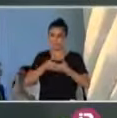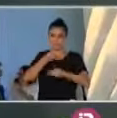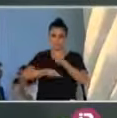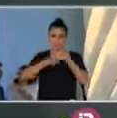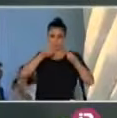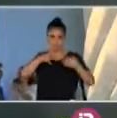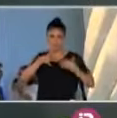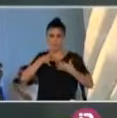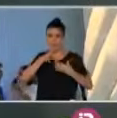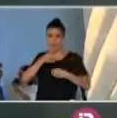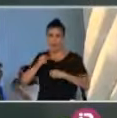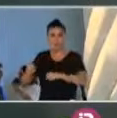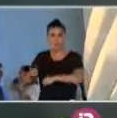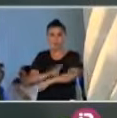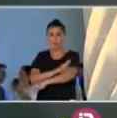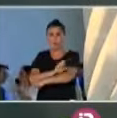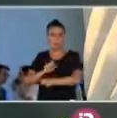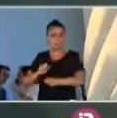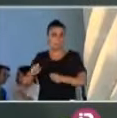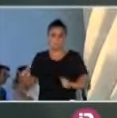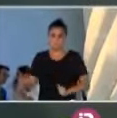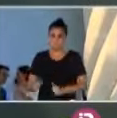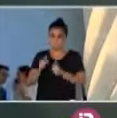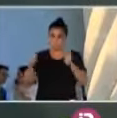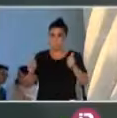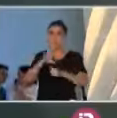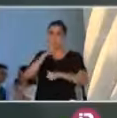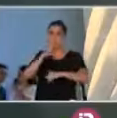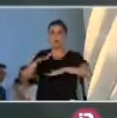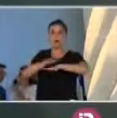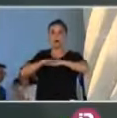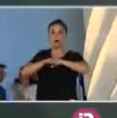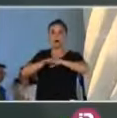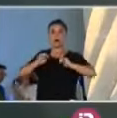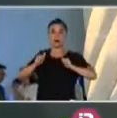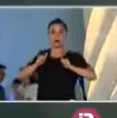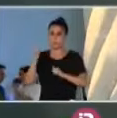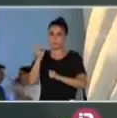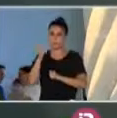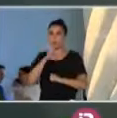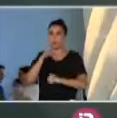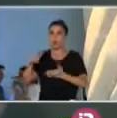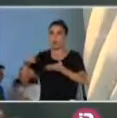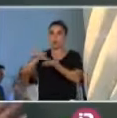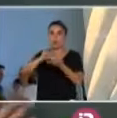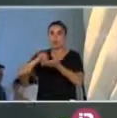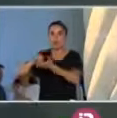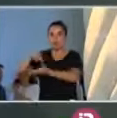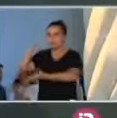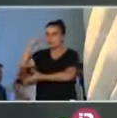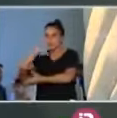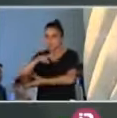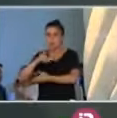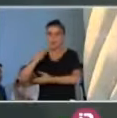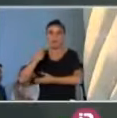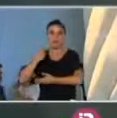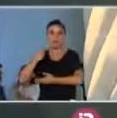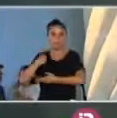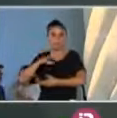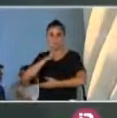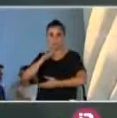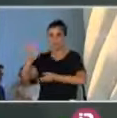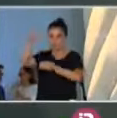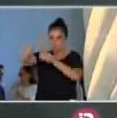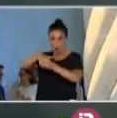és perquè no començam des de zero, perquè la ciutadania ens ha depositat la confiança, sabem què hem fet i què